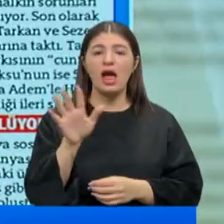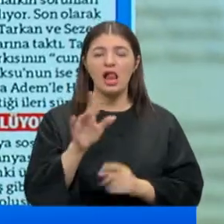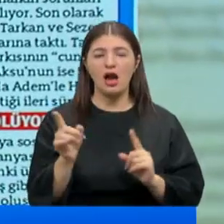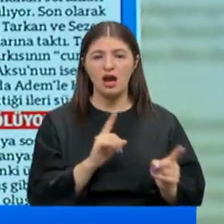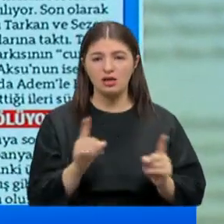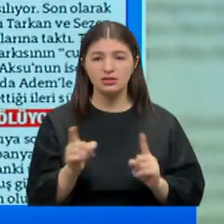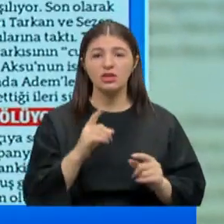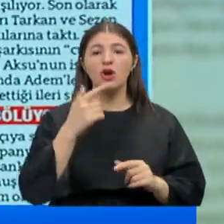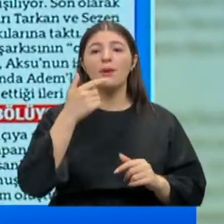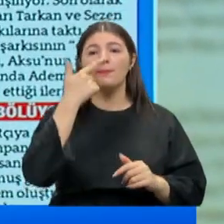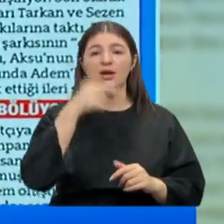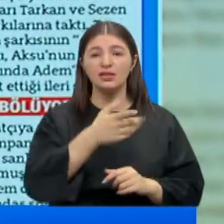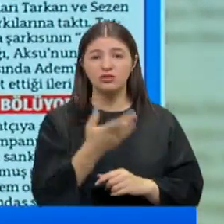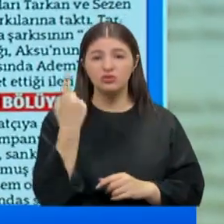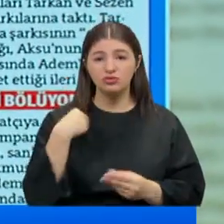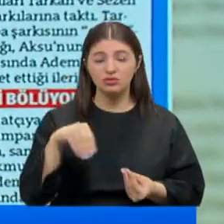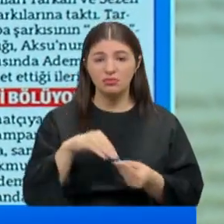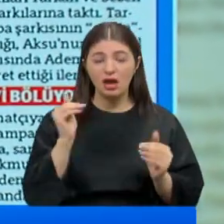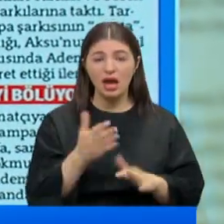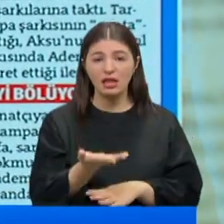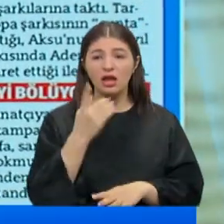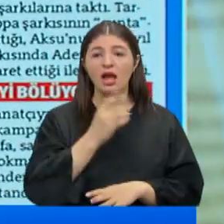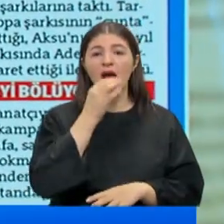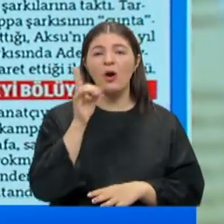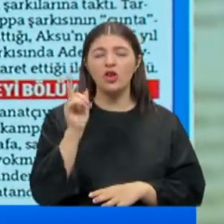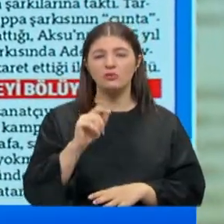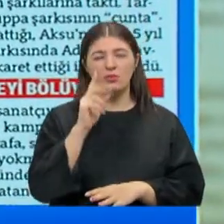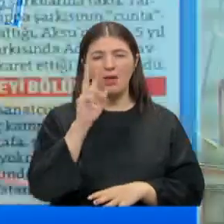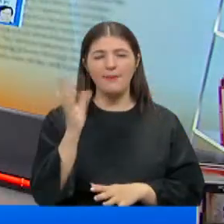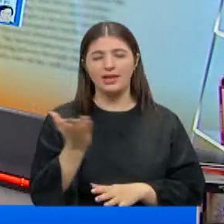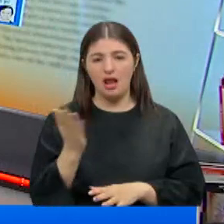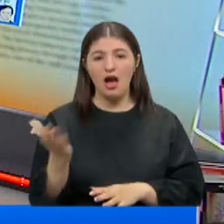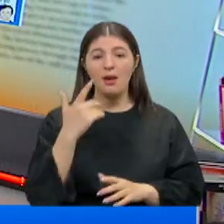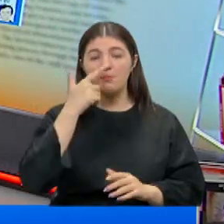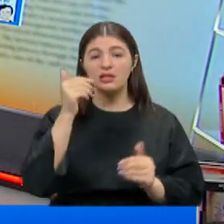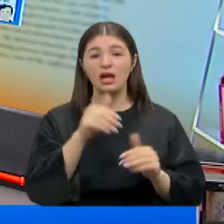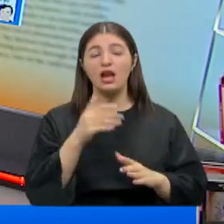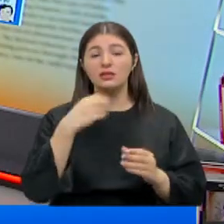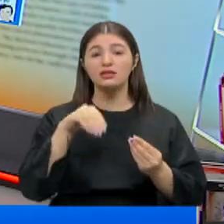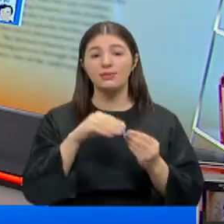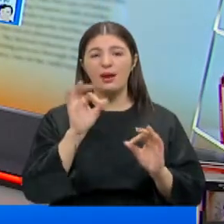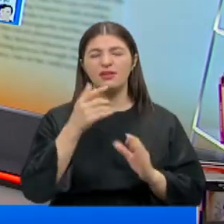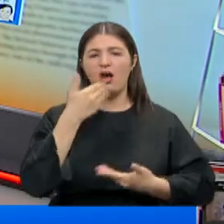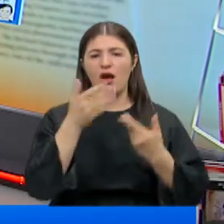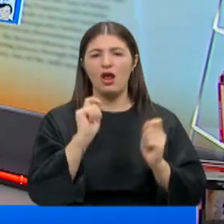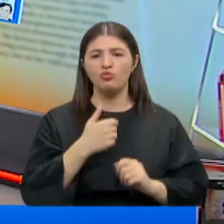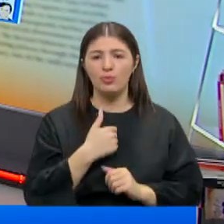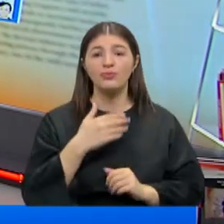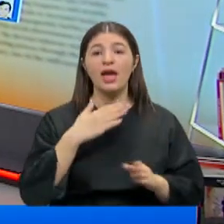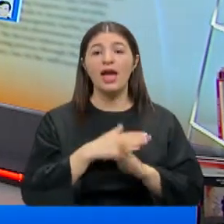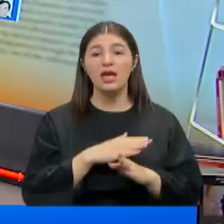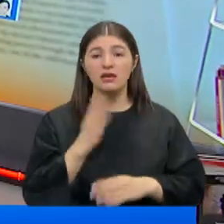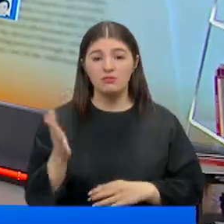de 50 arasında motorin üstü zam geldi şimdi ilk haber onu yapacağız bakın mesela motora gelen zaman ben size aktaracağım